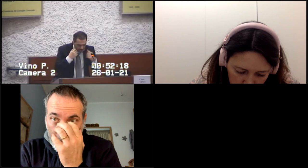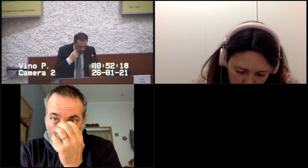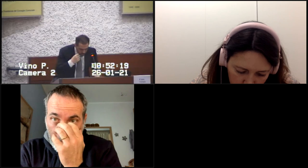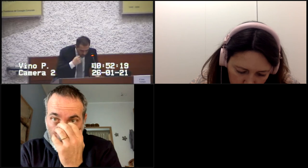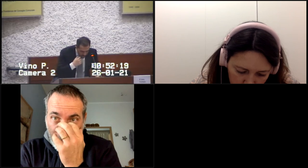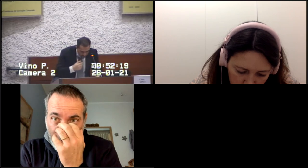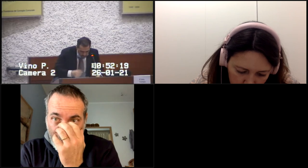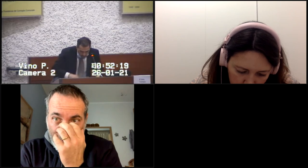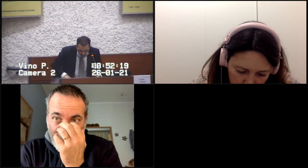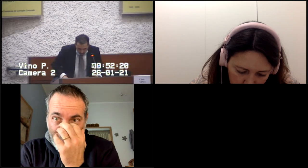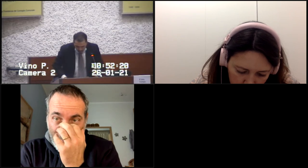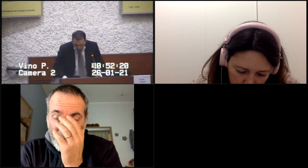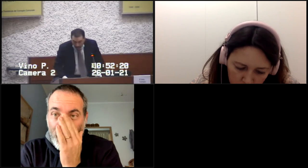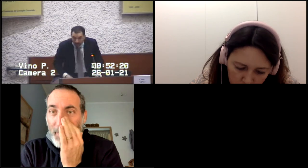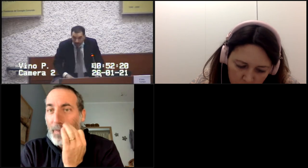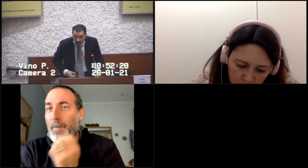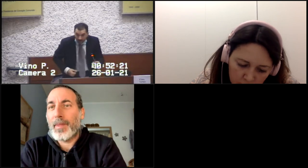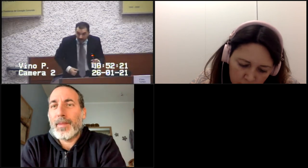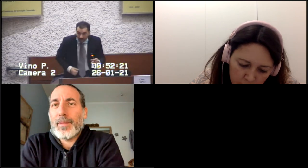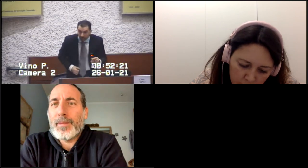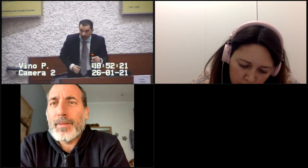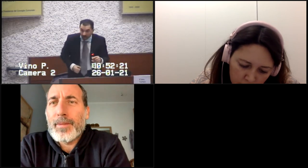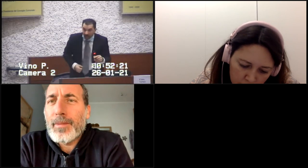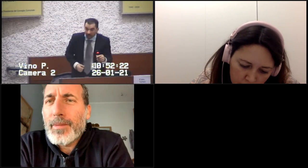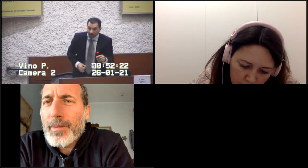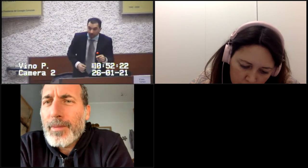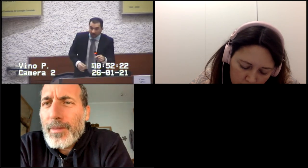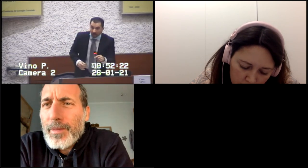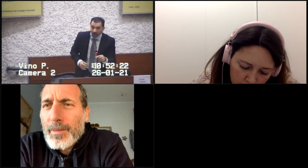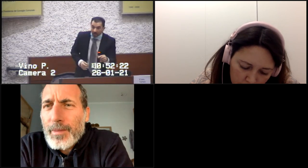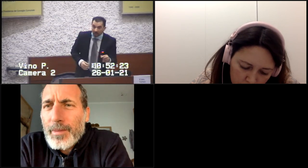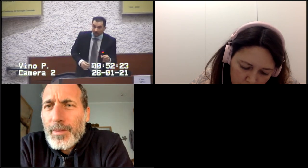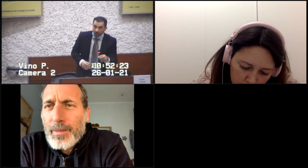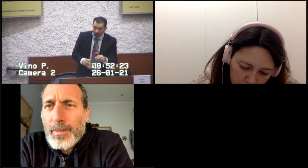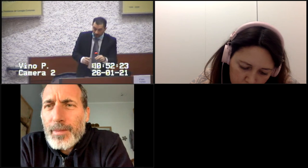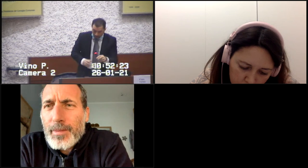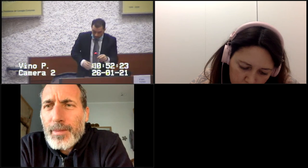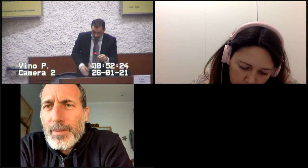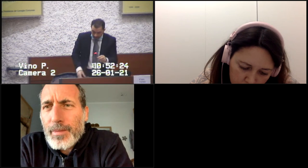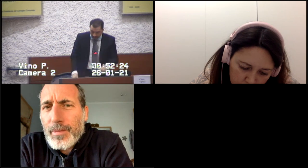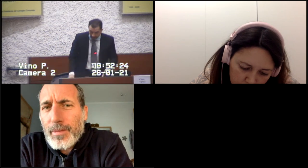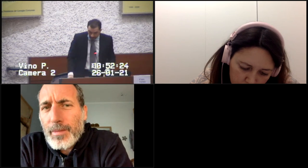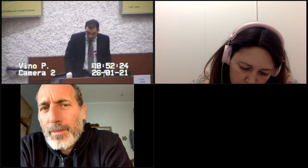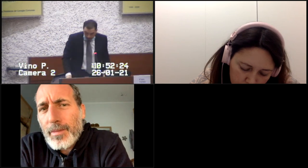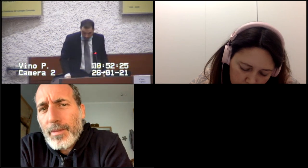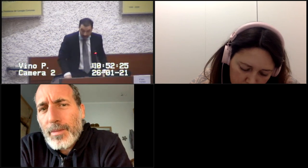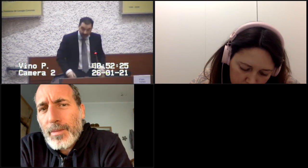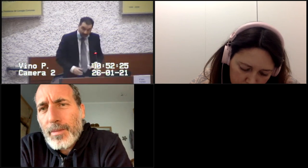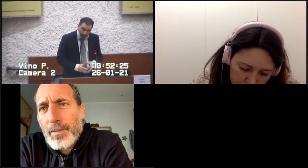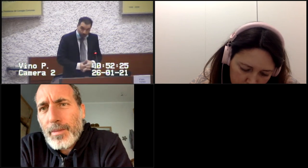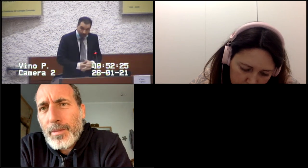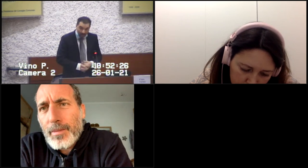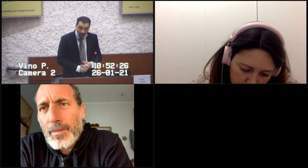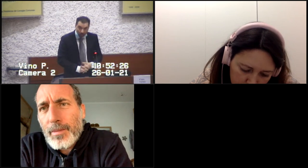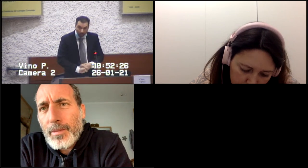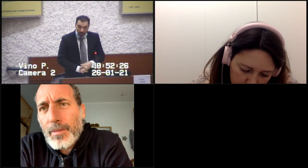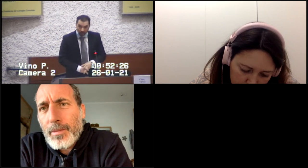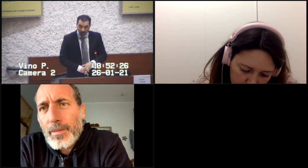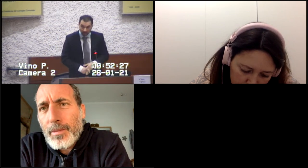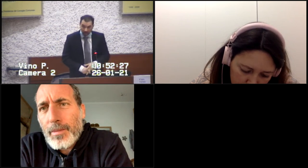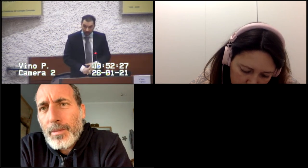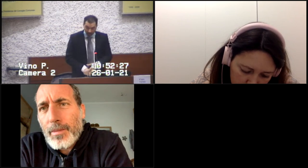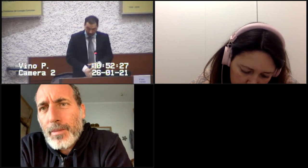Perfetto. Non riuscirà a portarmi alla polemica per una discussione che reputo e che reputiamo